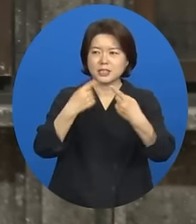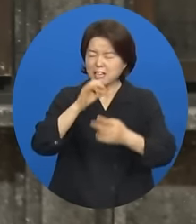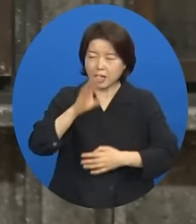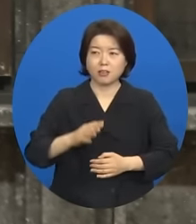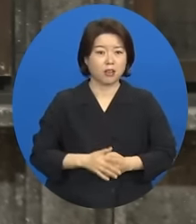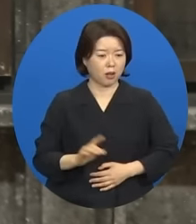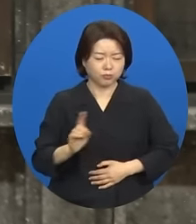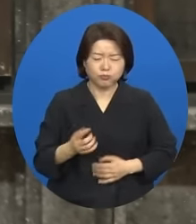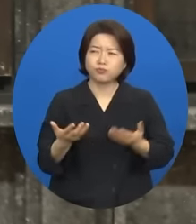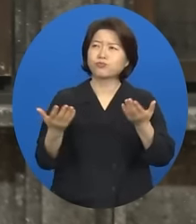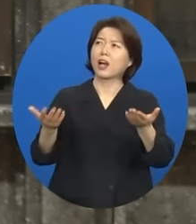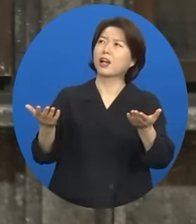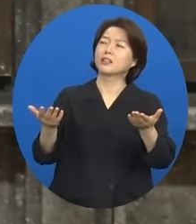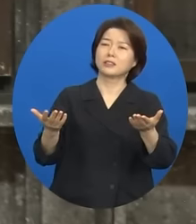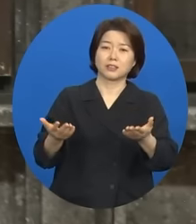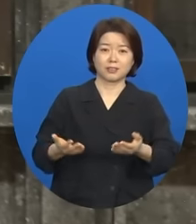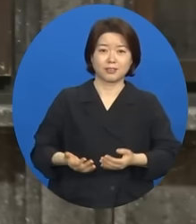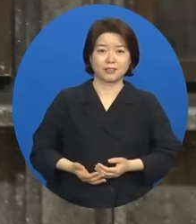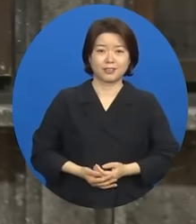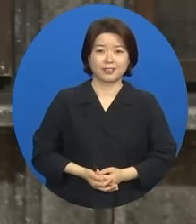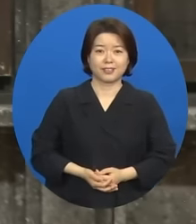이게 뭡니까 도대체?